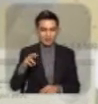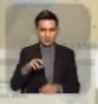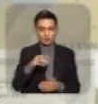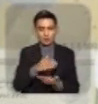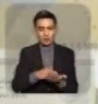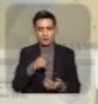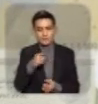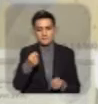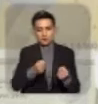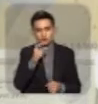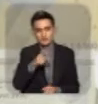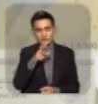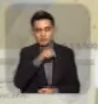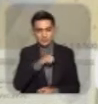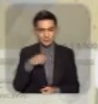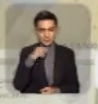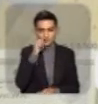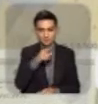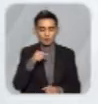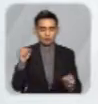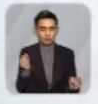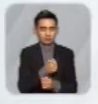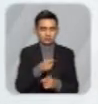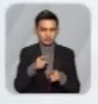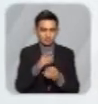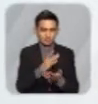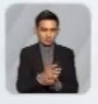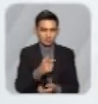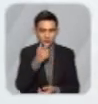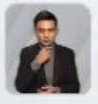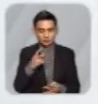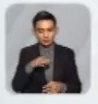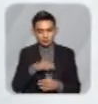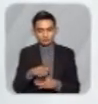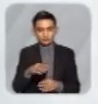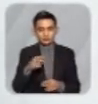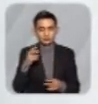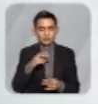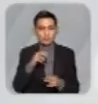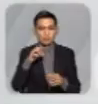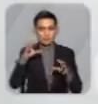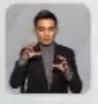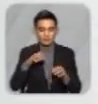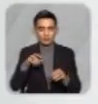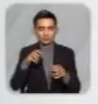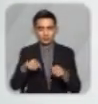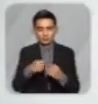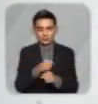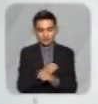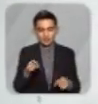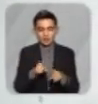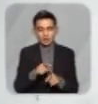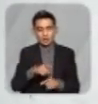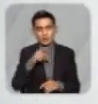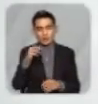вине водителей. Это несоблюдение скоростного режима. Водители, безусловно, должны строго соблюдать правила, а в непогоду быть